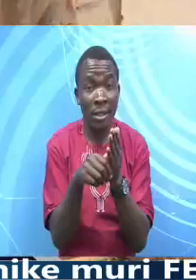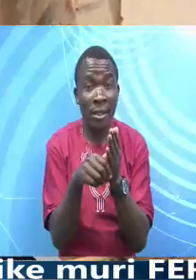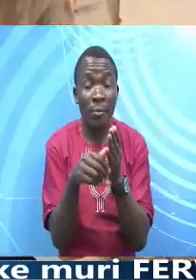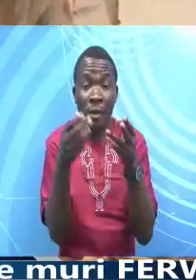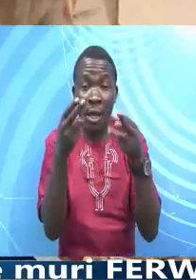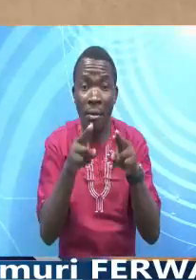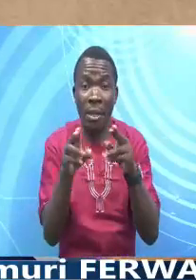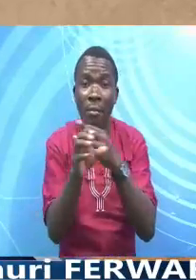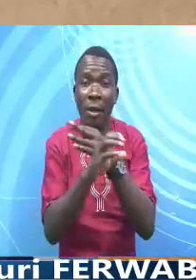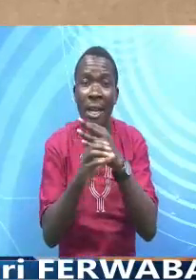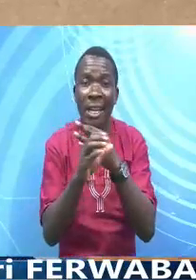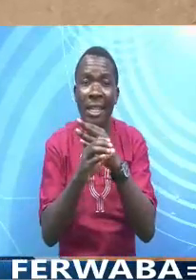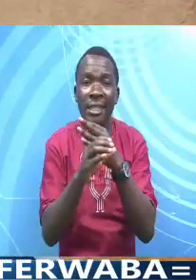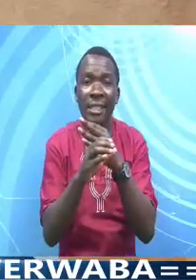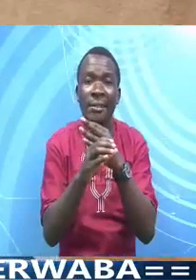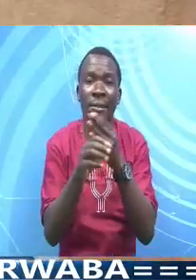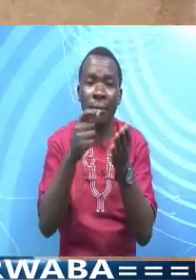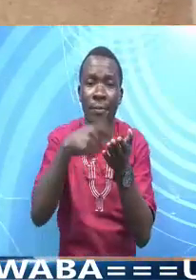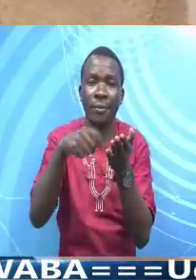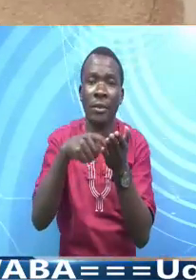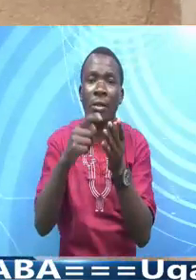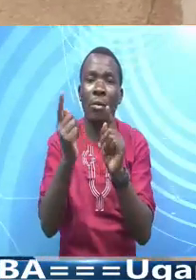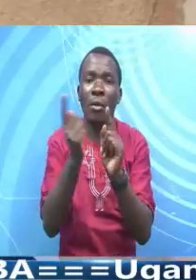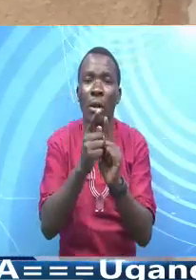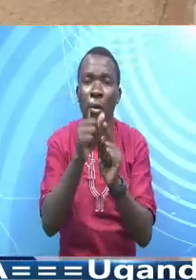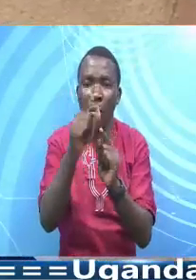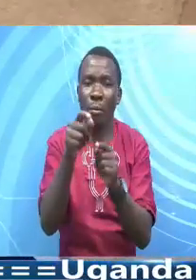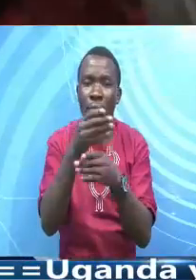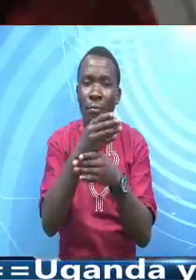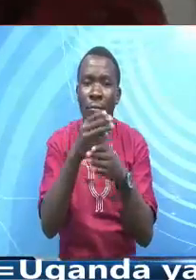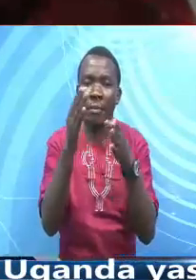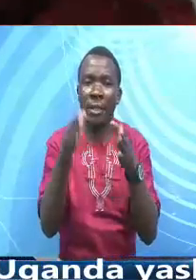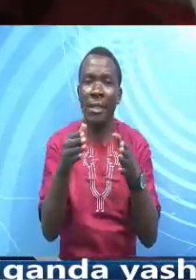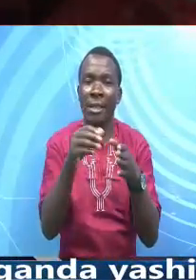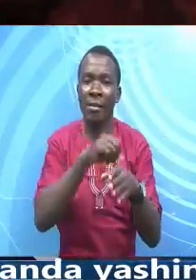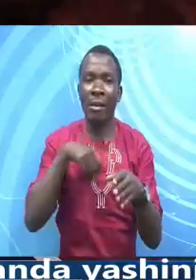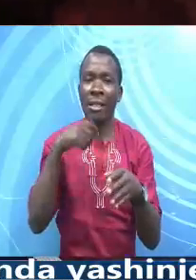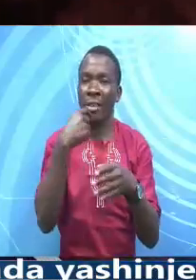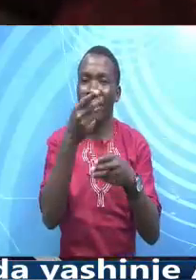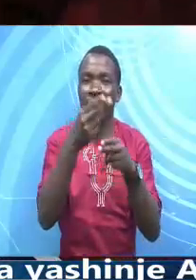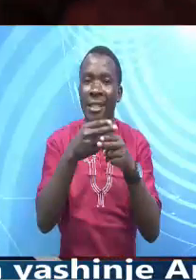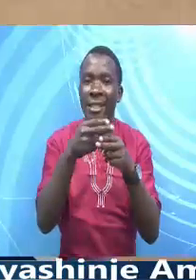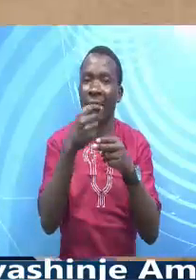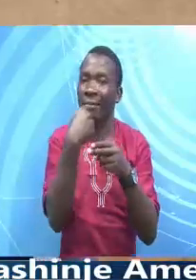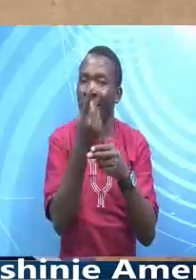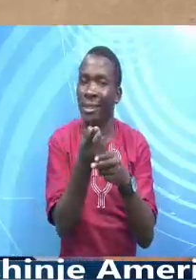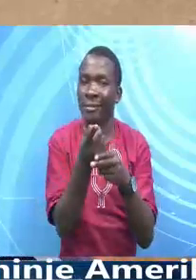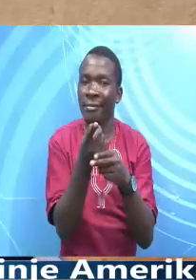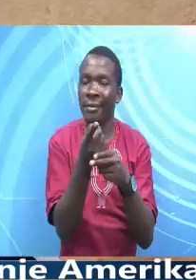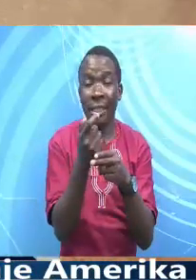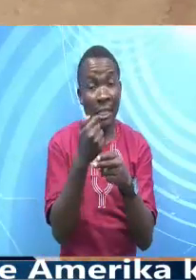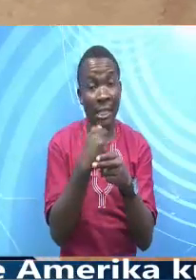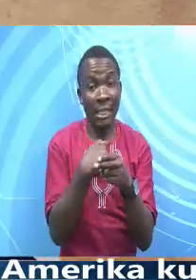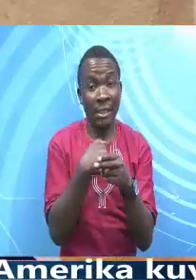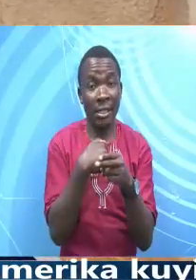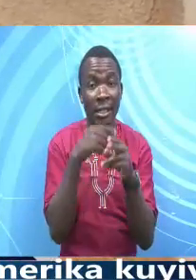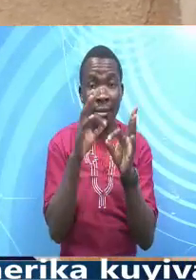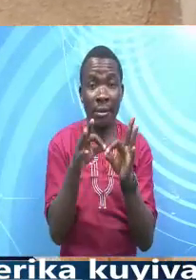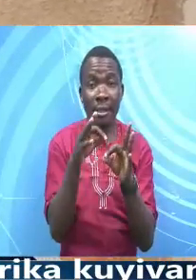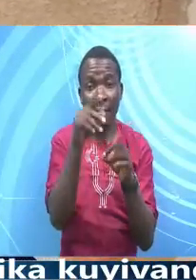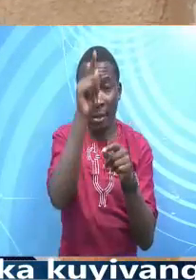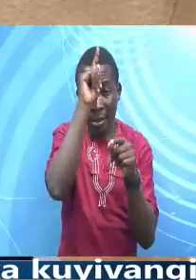ngo bamuciye amande. Ubwo twabonanaga n'uyu mubazi wanze kudutangariza amazina ye yahakanye ibivugwa n'aba baturage mu magambo agira ati: ibyo abaturage bavuga ni